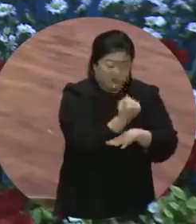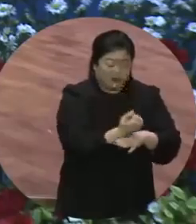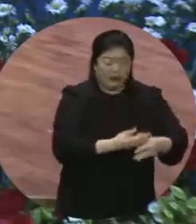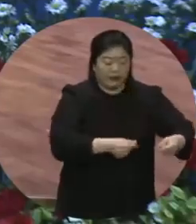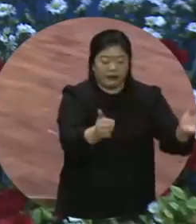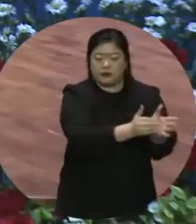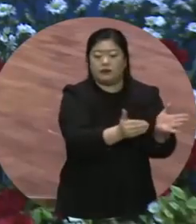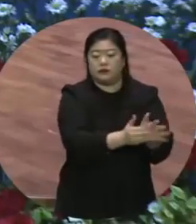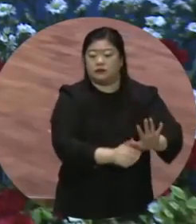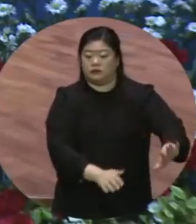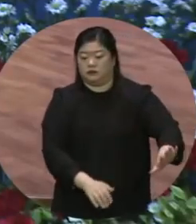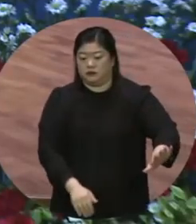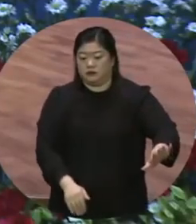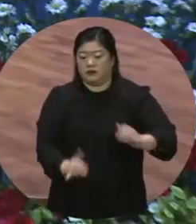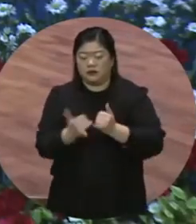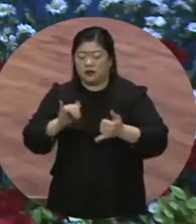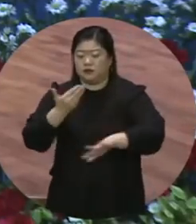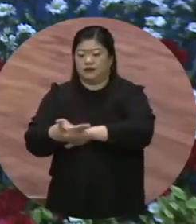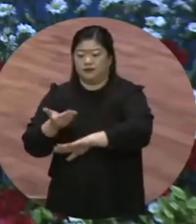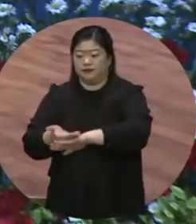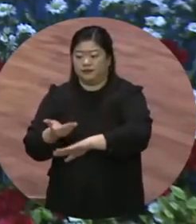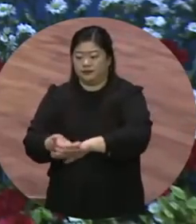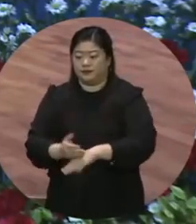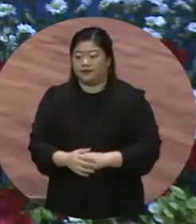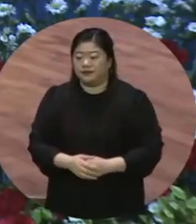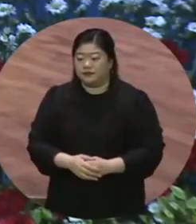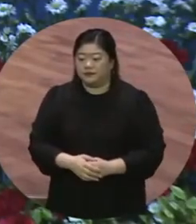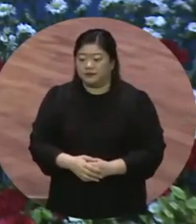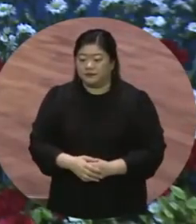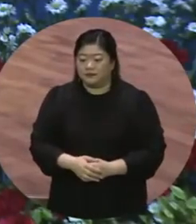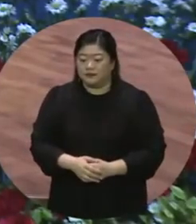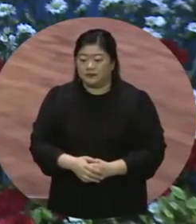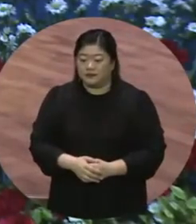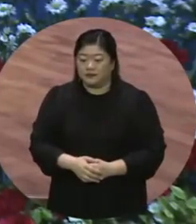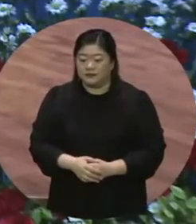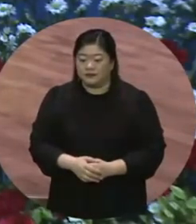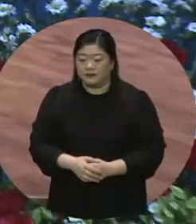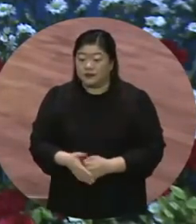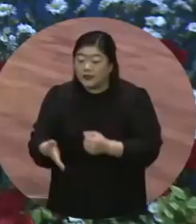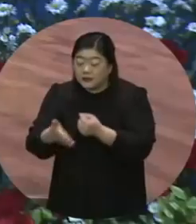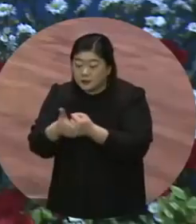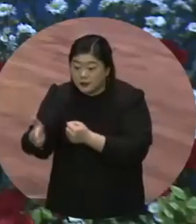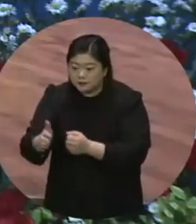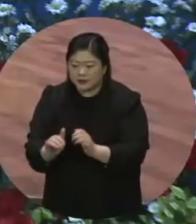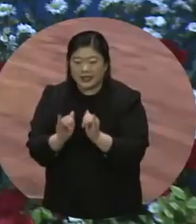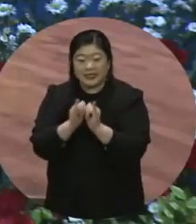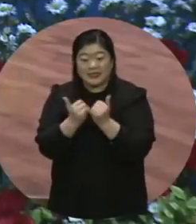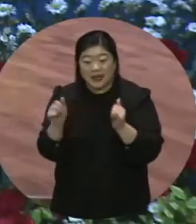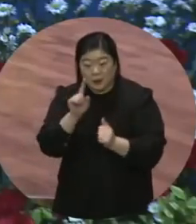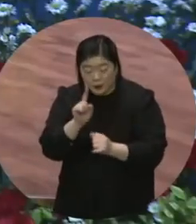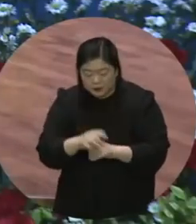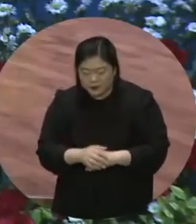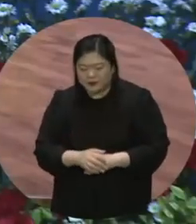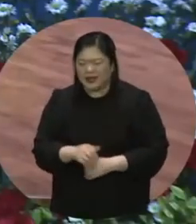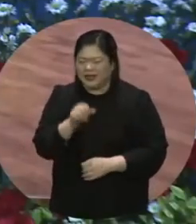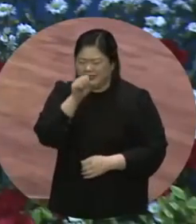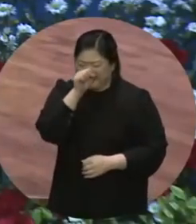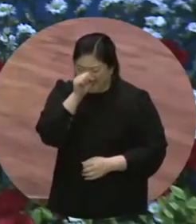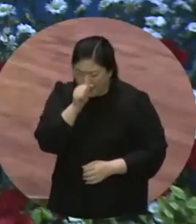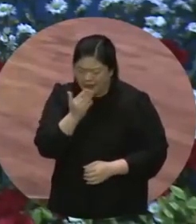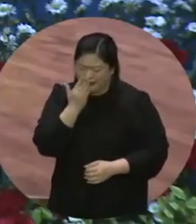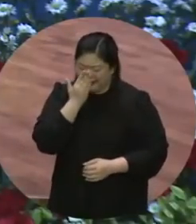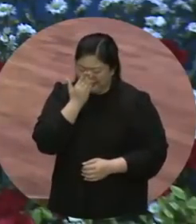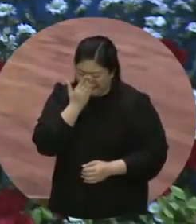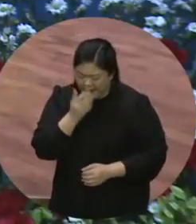그런 말이에요. 죄 가운데. 그래서요, 인간은요, 뭘 이렇게 뭘 착하게, 뭐 어렵게, 그거